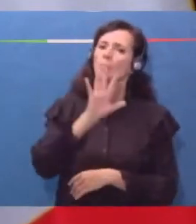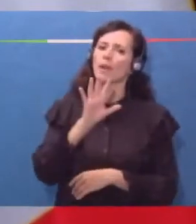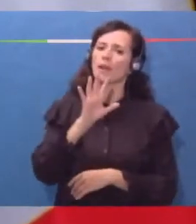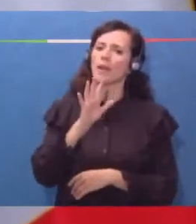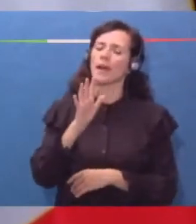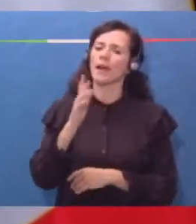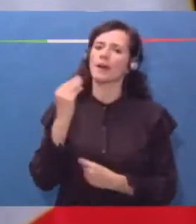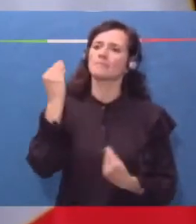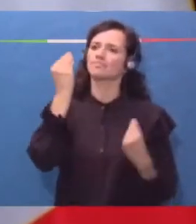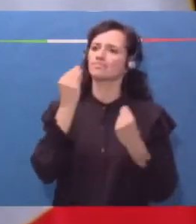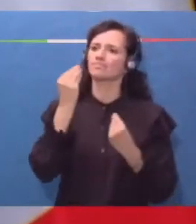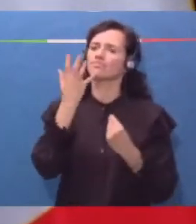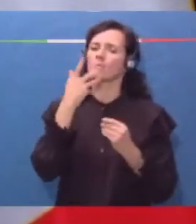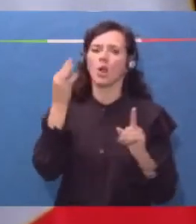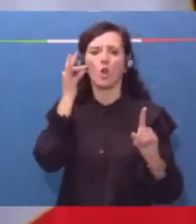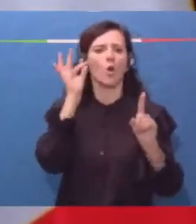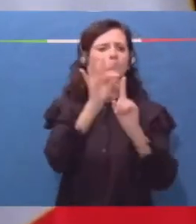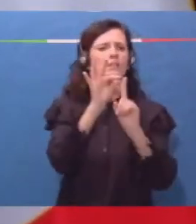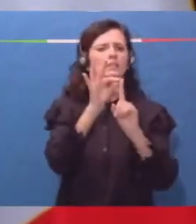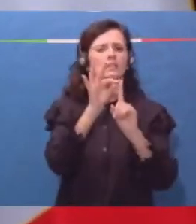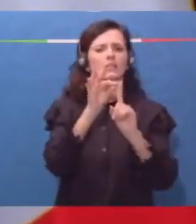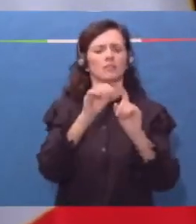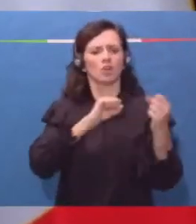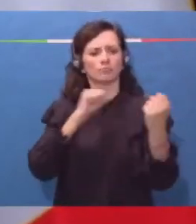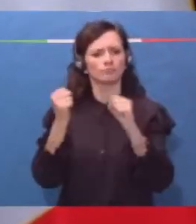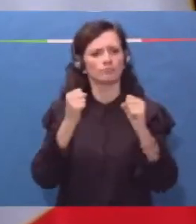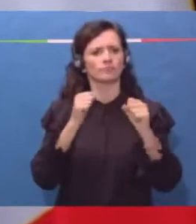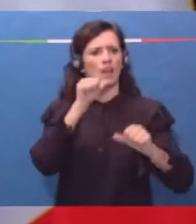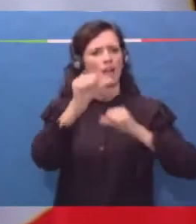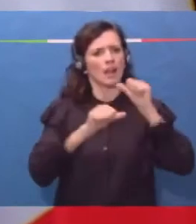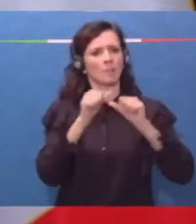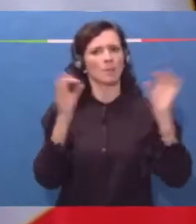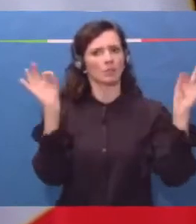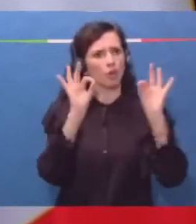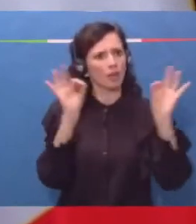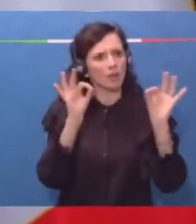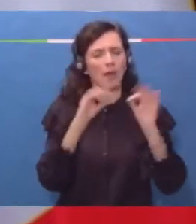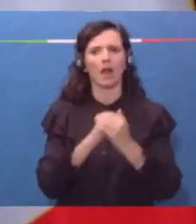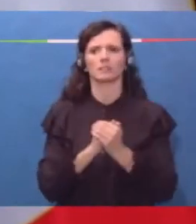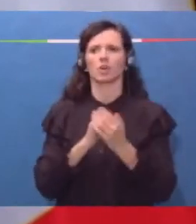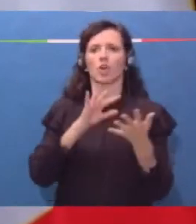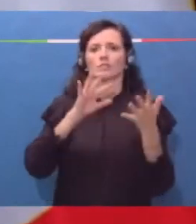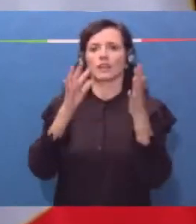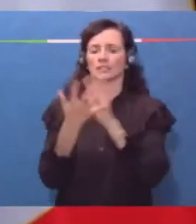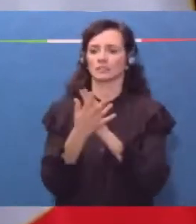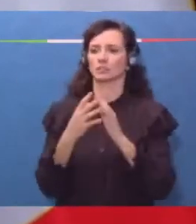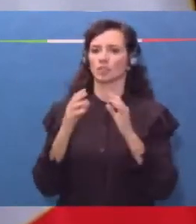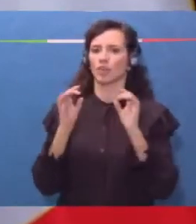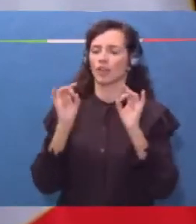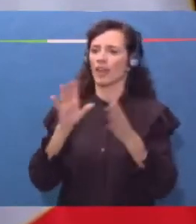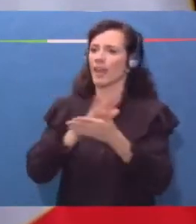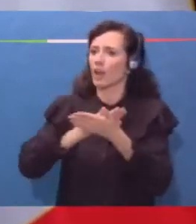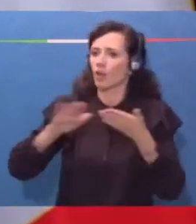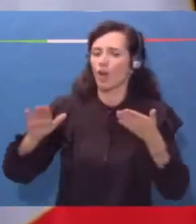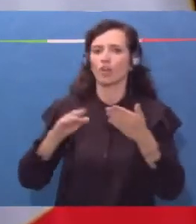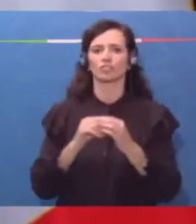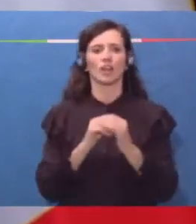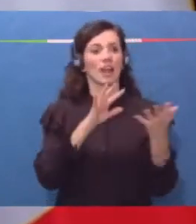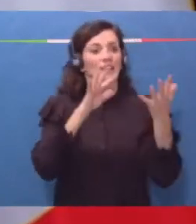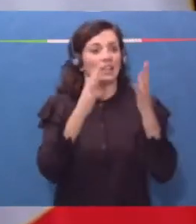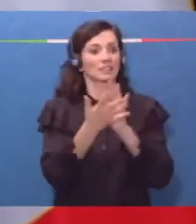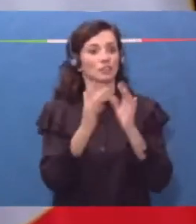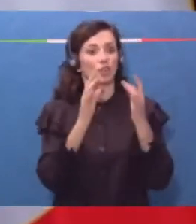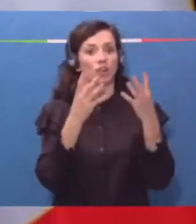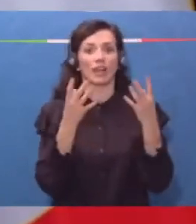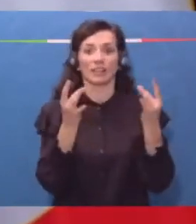si propone obiettivi di lotta al cambiamento climatico, di transizione ecologica, di transizione digitale,